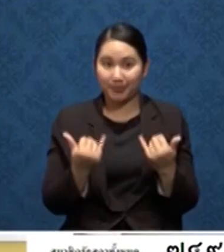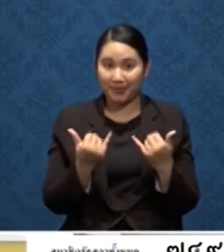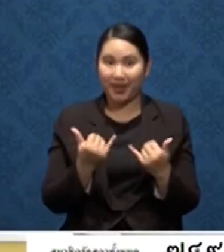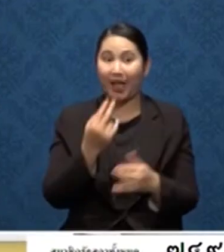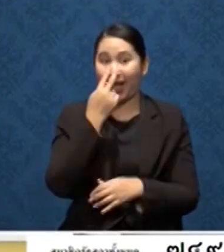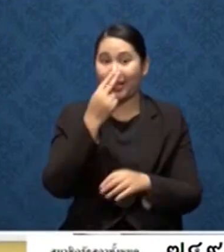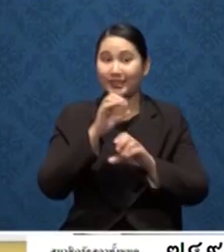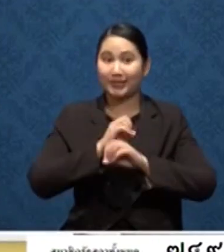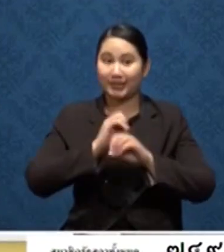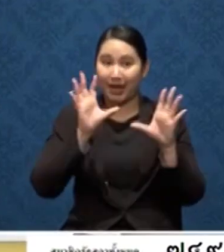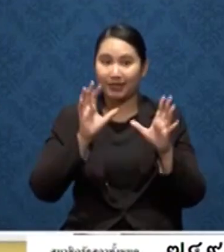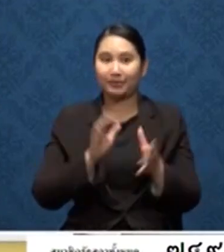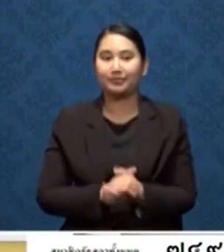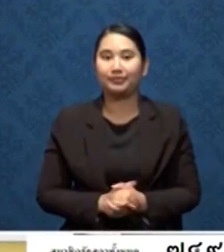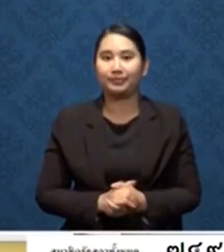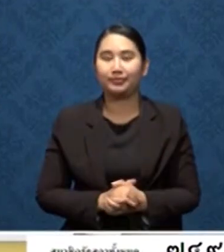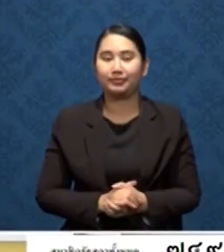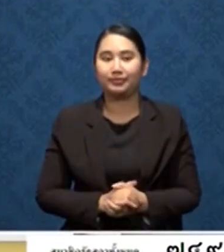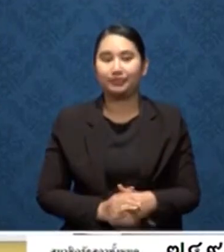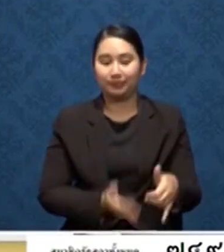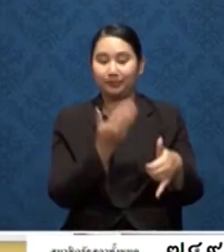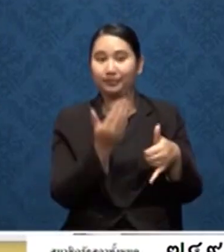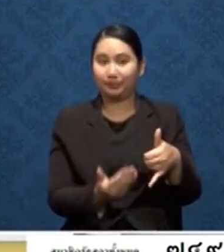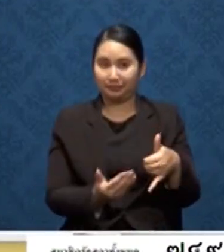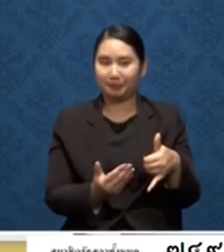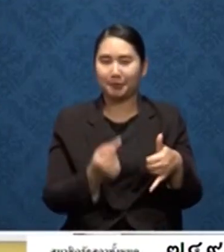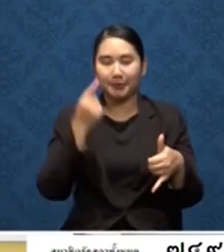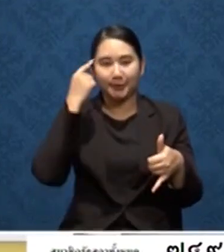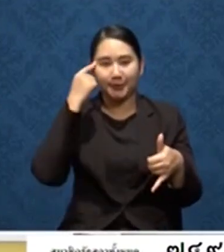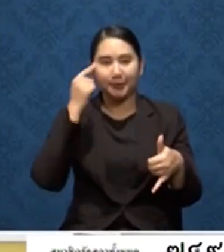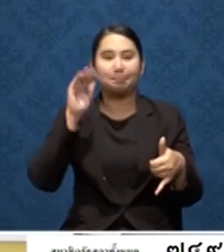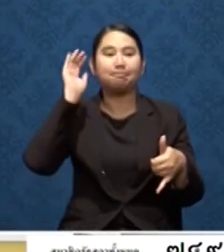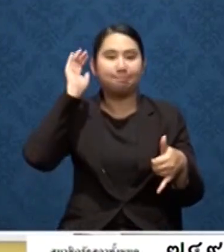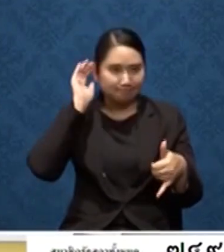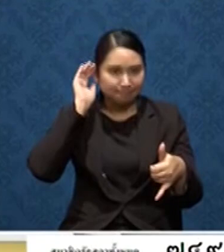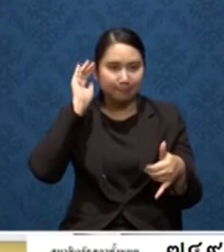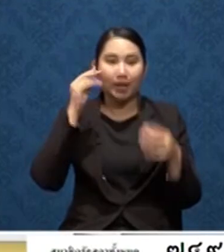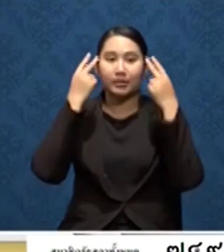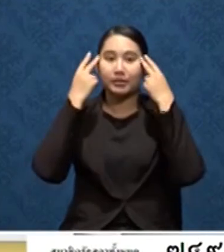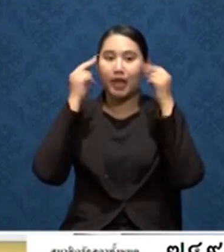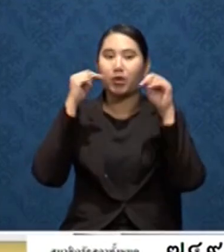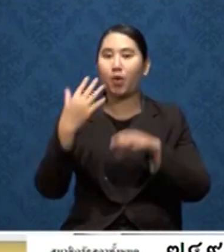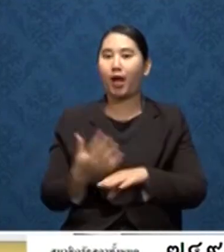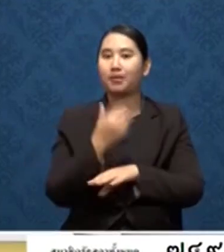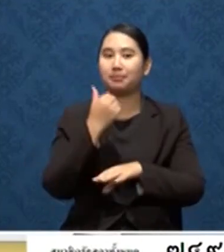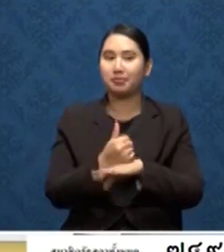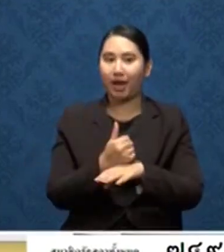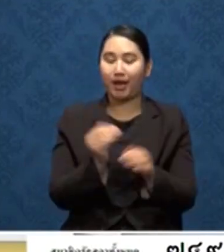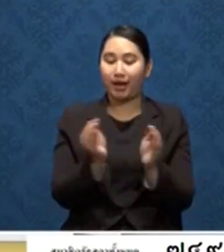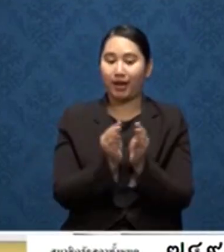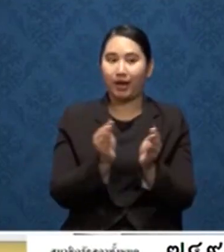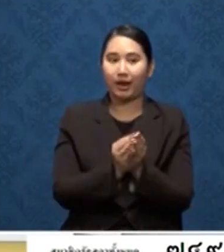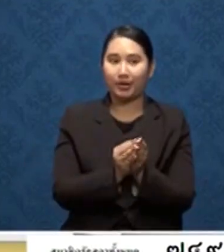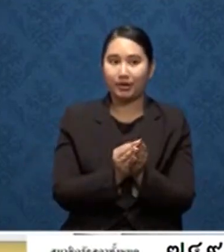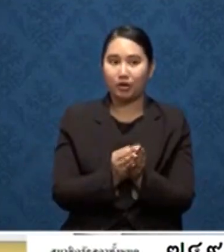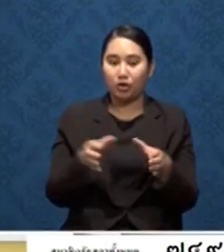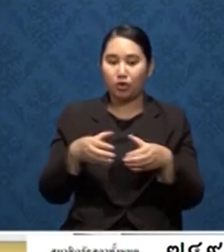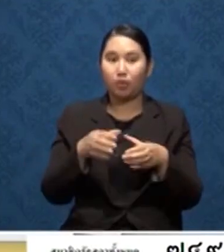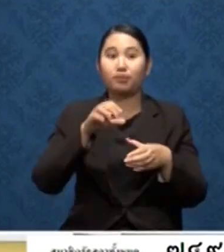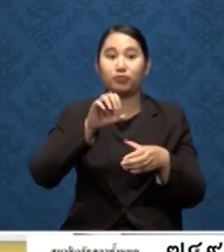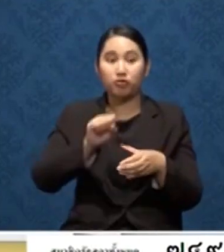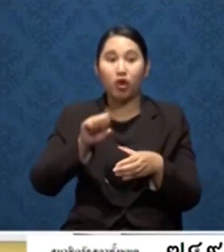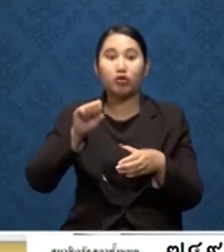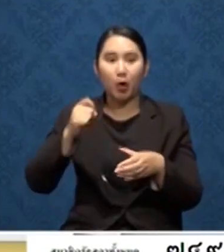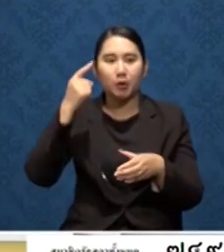เลยปรากฏชัดครับว่า carrierนายกของพรรคการเมืองที่รับความไว้วางใจเป็นอันดับ 1นั้นก็สามารถรวบรวมเสียงจากส.สของพรรคการเมือง